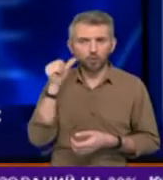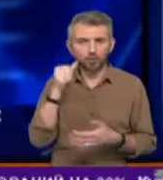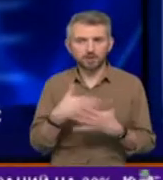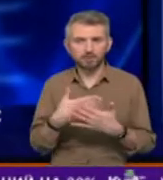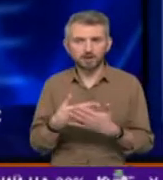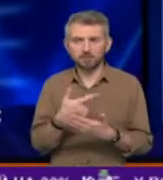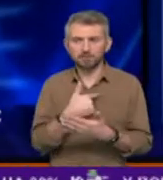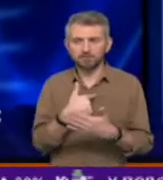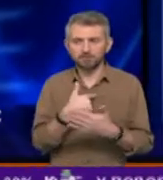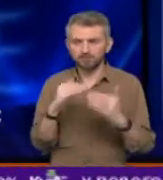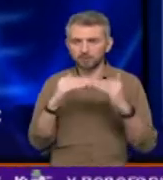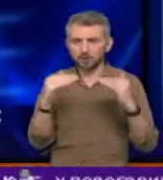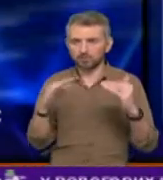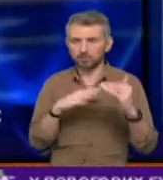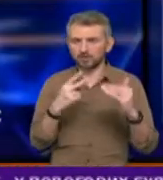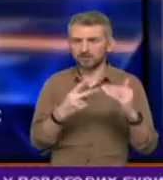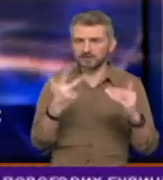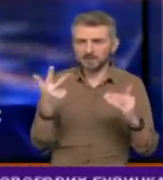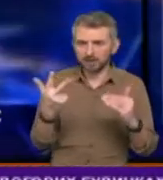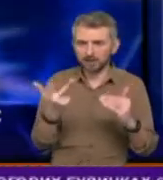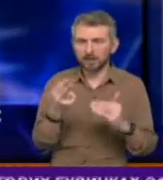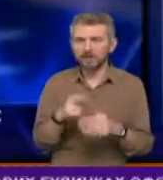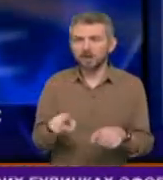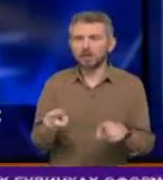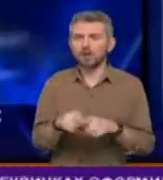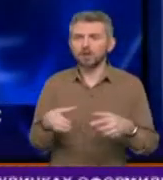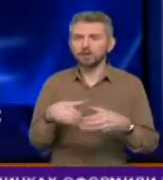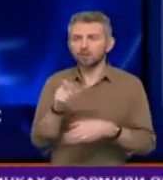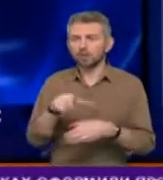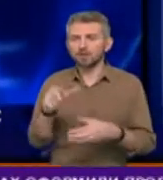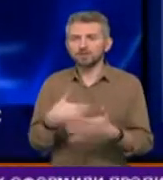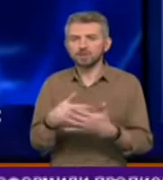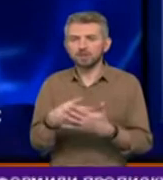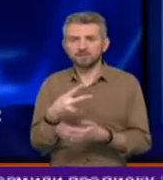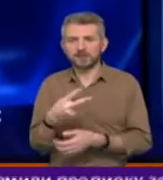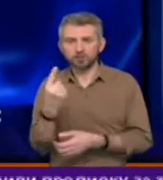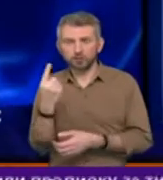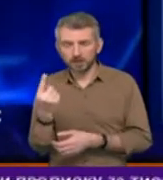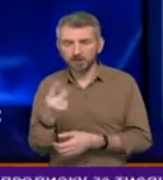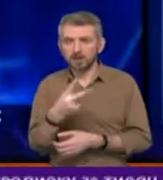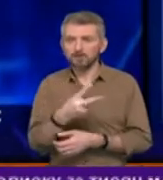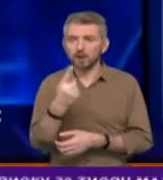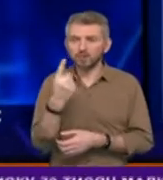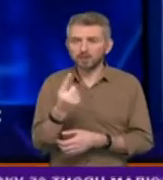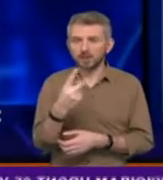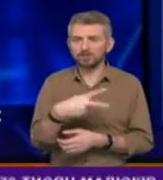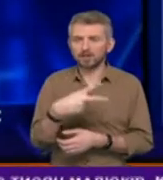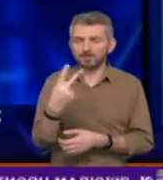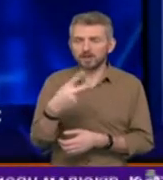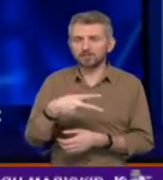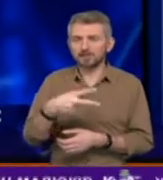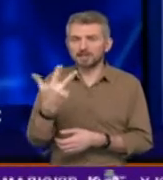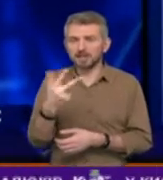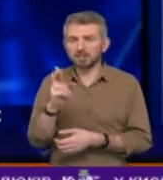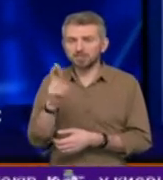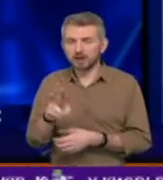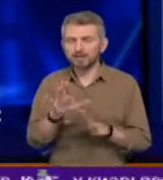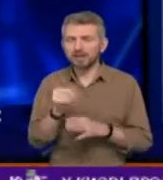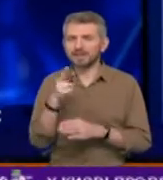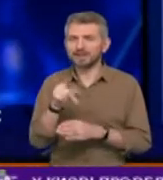вікні, прочитати його, уважно ознайомитися, впевнитися в тому, що ви зрозуміли всі слова. Якщо не зрозуміли, спитайте батьків, напевно, що